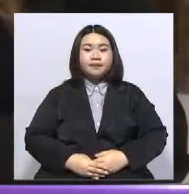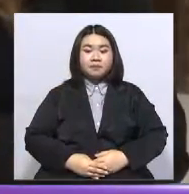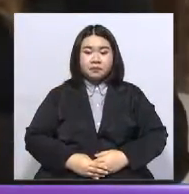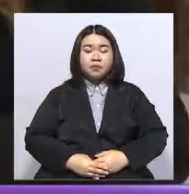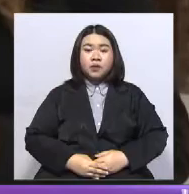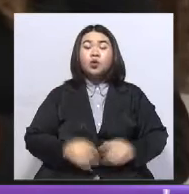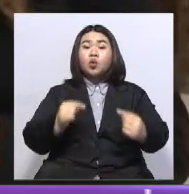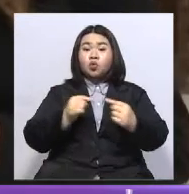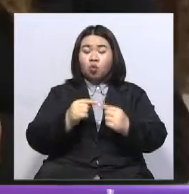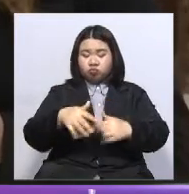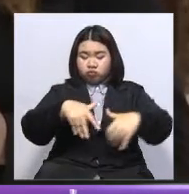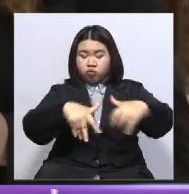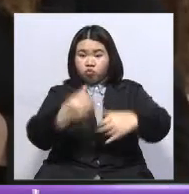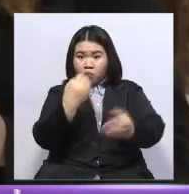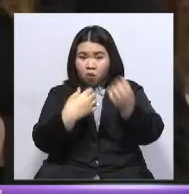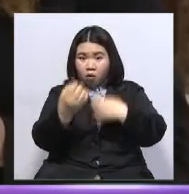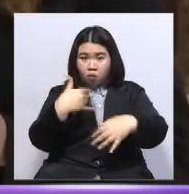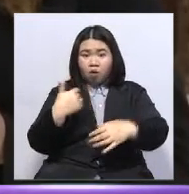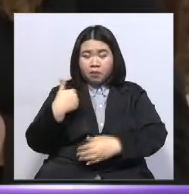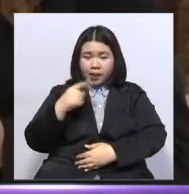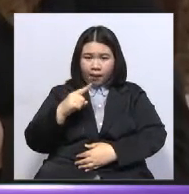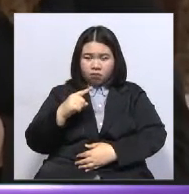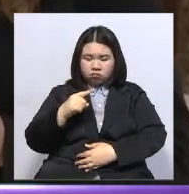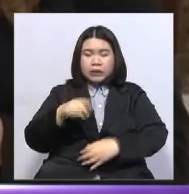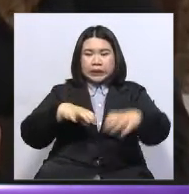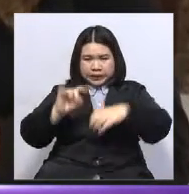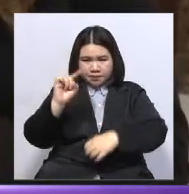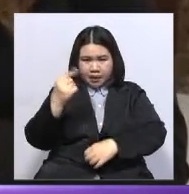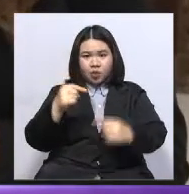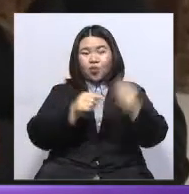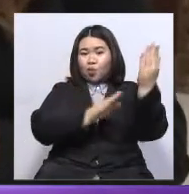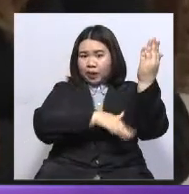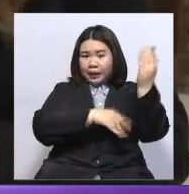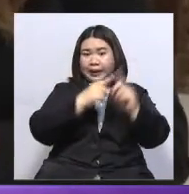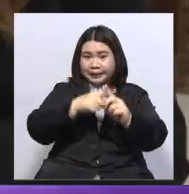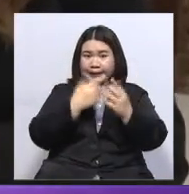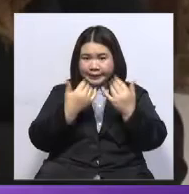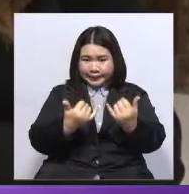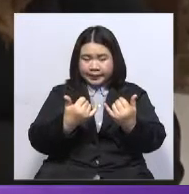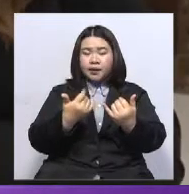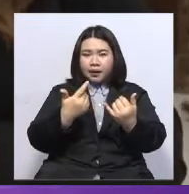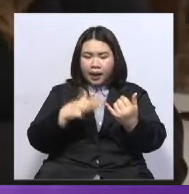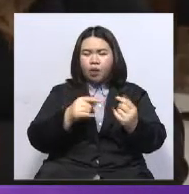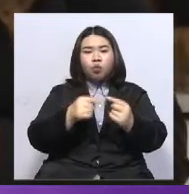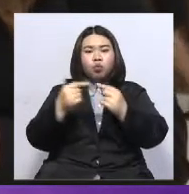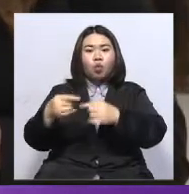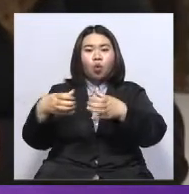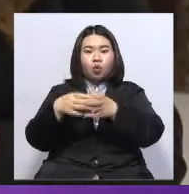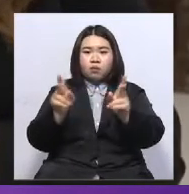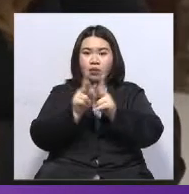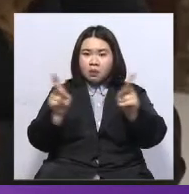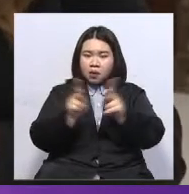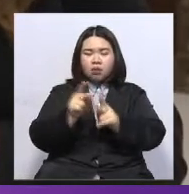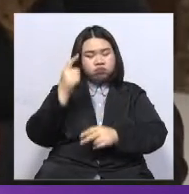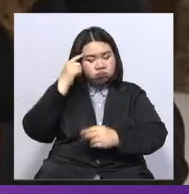สำหรับการเปิดรับฟังความคิดเห็นจากประชาชนจะจัดขึ้นอีกครั้งที่ภาคใต้ภายในเดือนนี้นะคะหลังจากนั้นทางคณะกรรมการก็จะมี